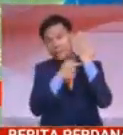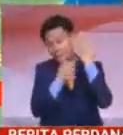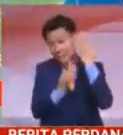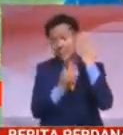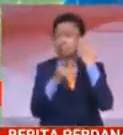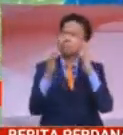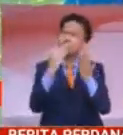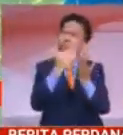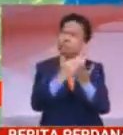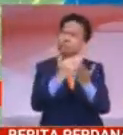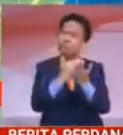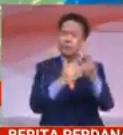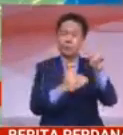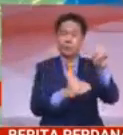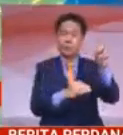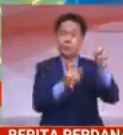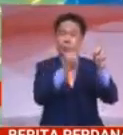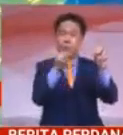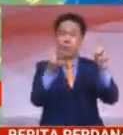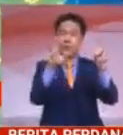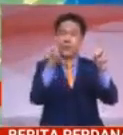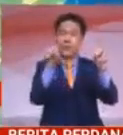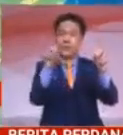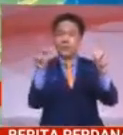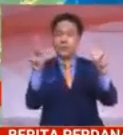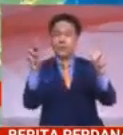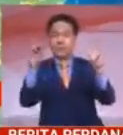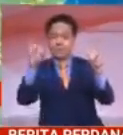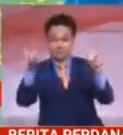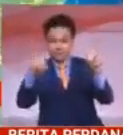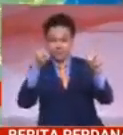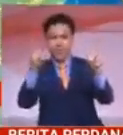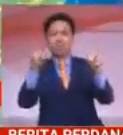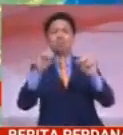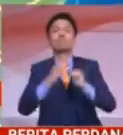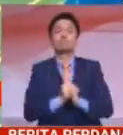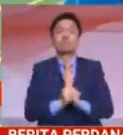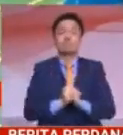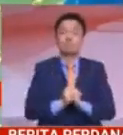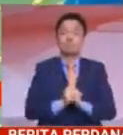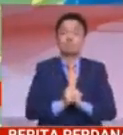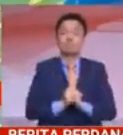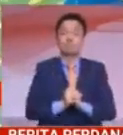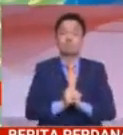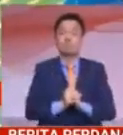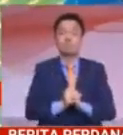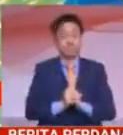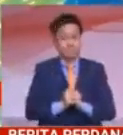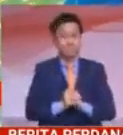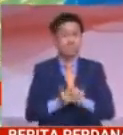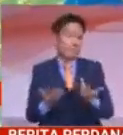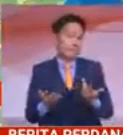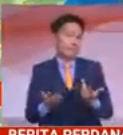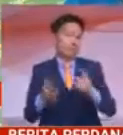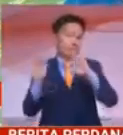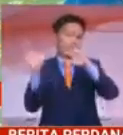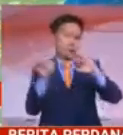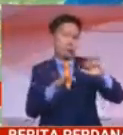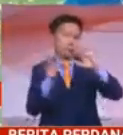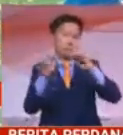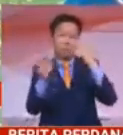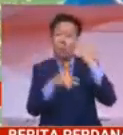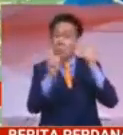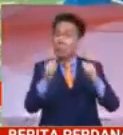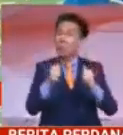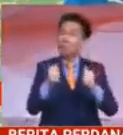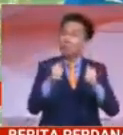agak sederhana sekitar 20 hingga 30 km sejam. Oleh demikian, keadaan ini adalah amat sesuai untuk aktiviti